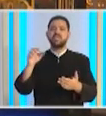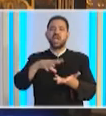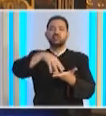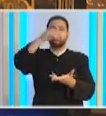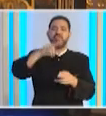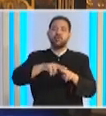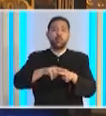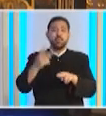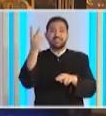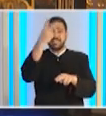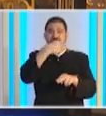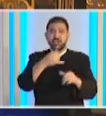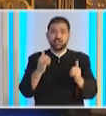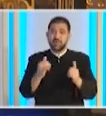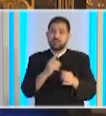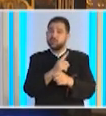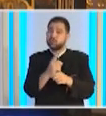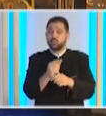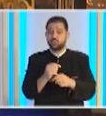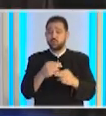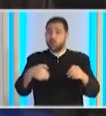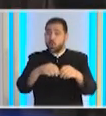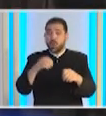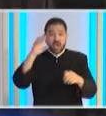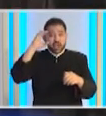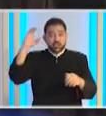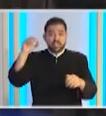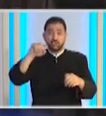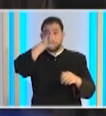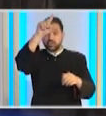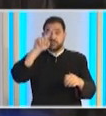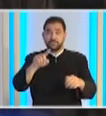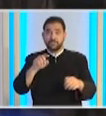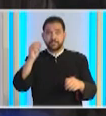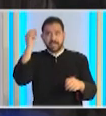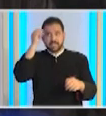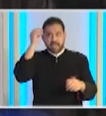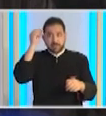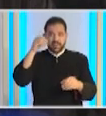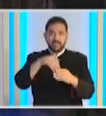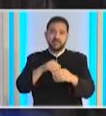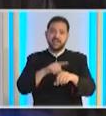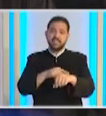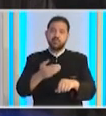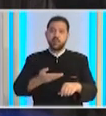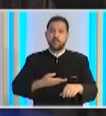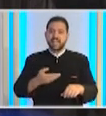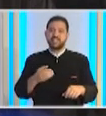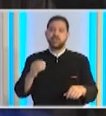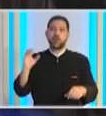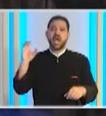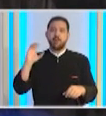ca creștini acest lucru? Să ne amintim că în perioada părinților capadocieni